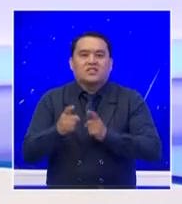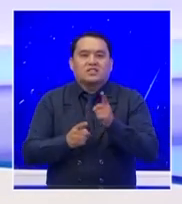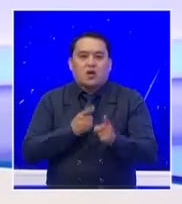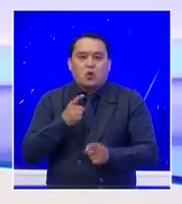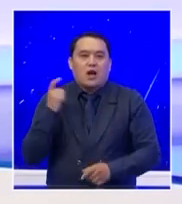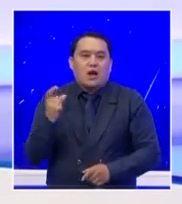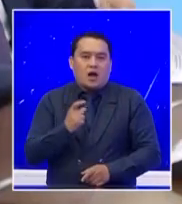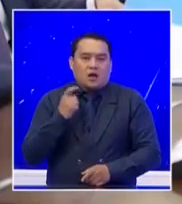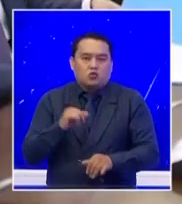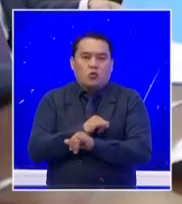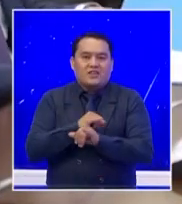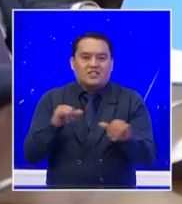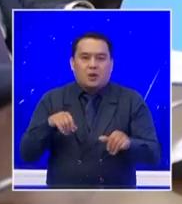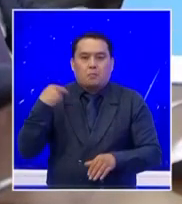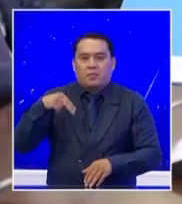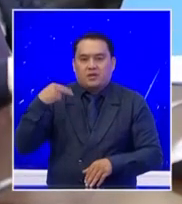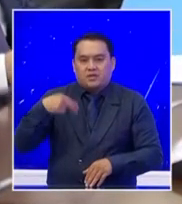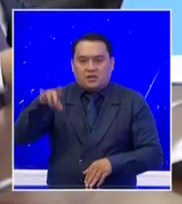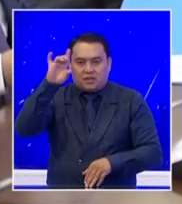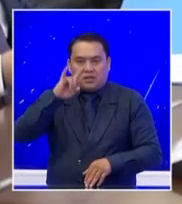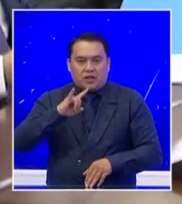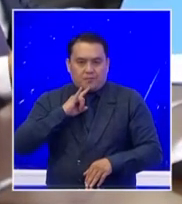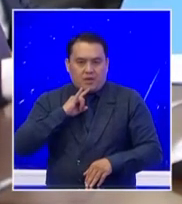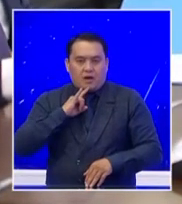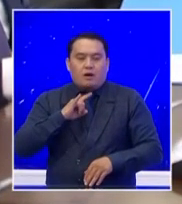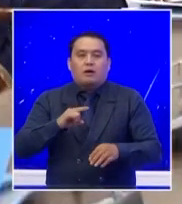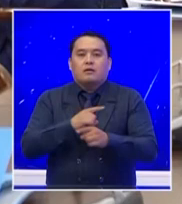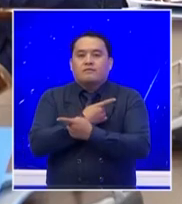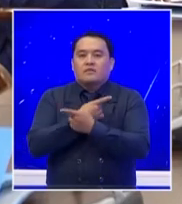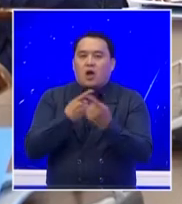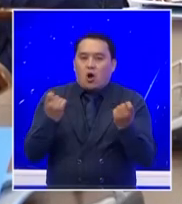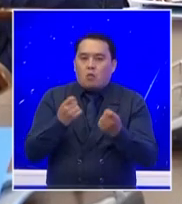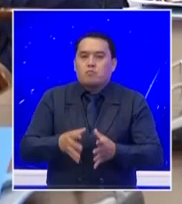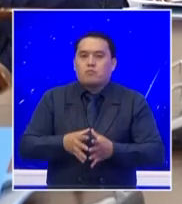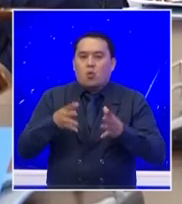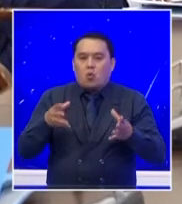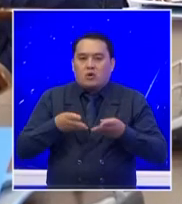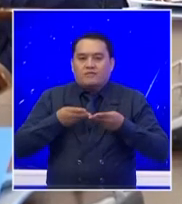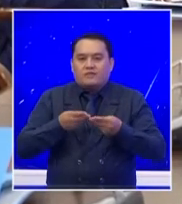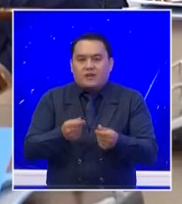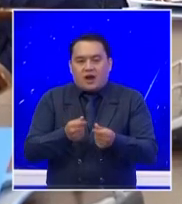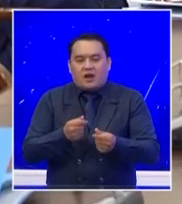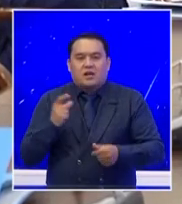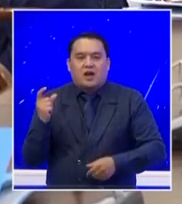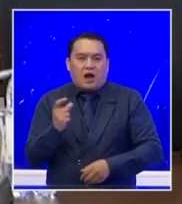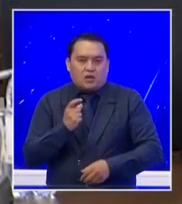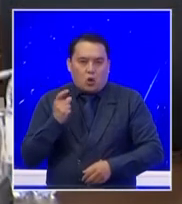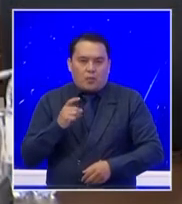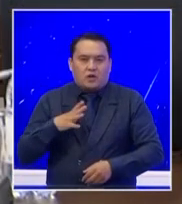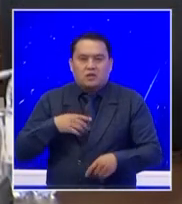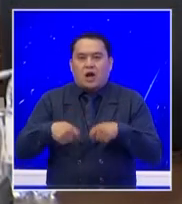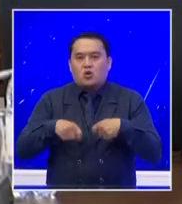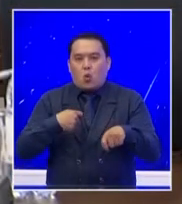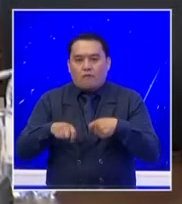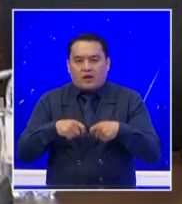восстановлению экономического роста при президенте страны. Как стало известно, к наиболее пострадавшим отраслям экономики относятся